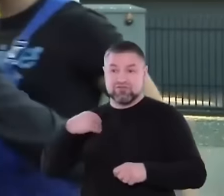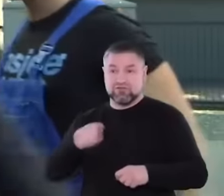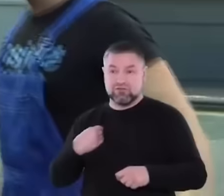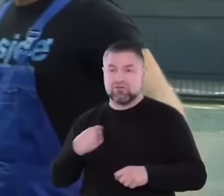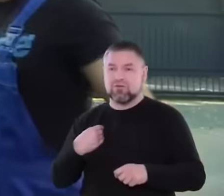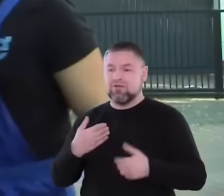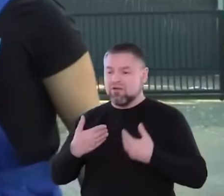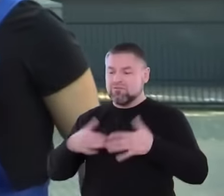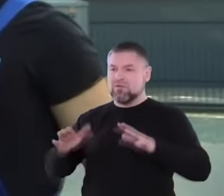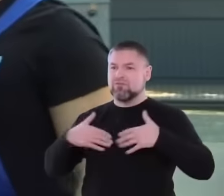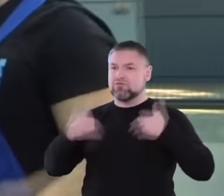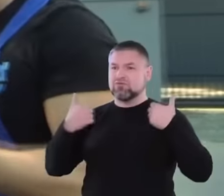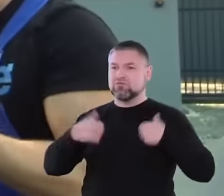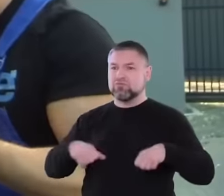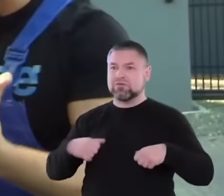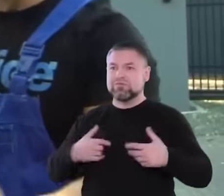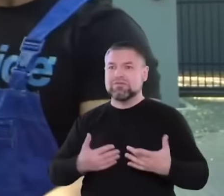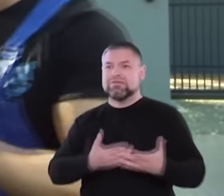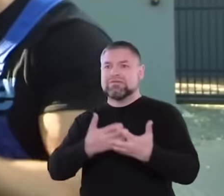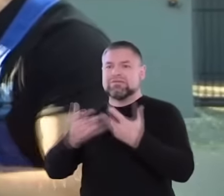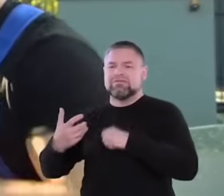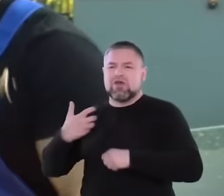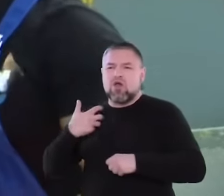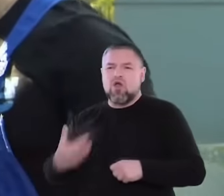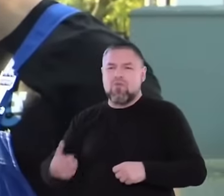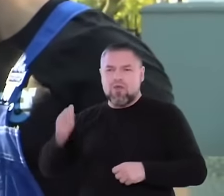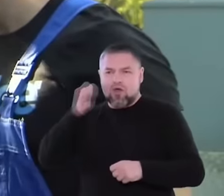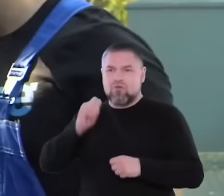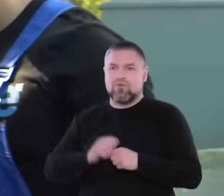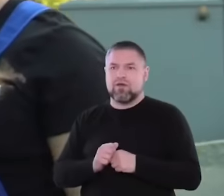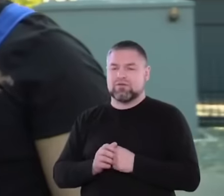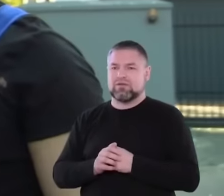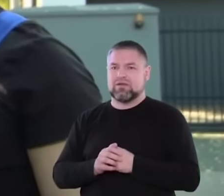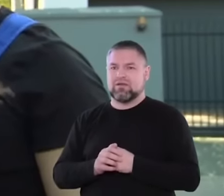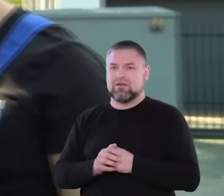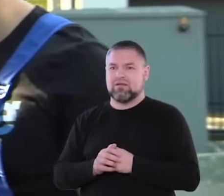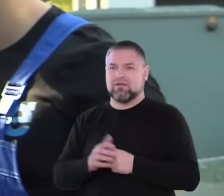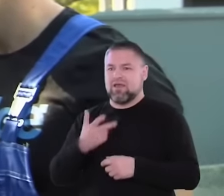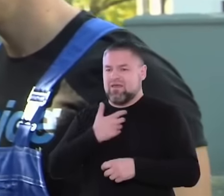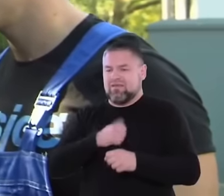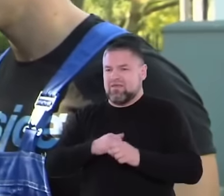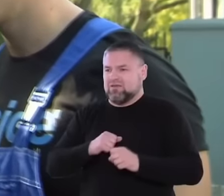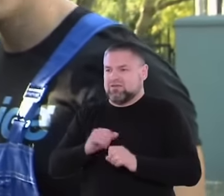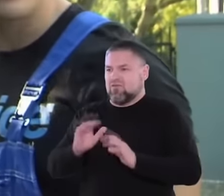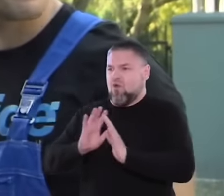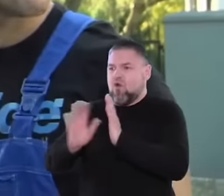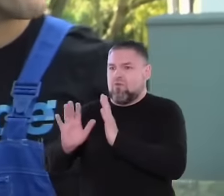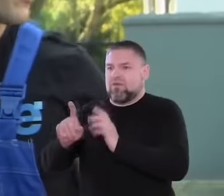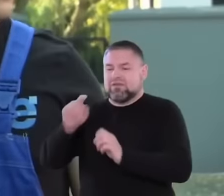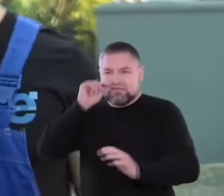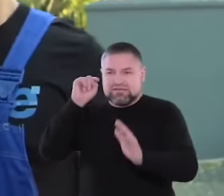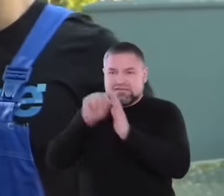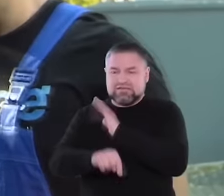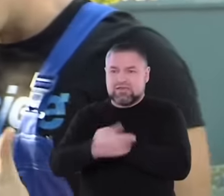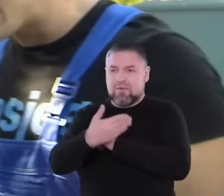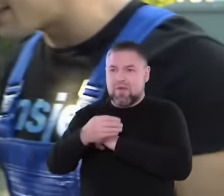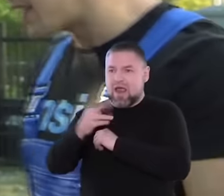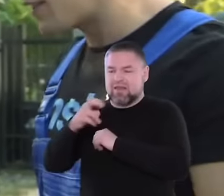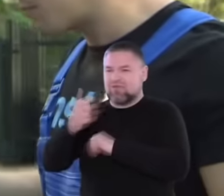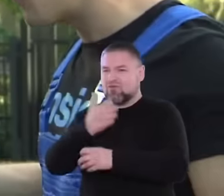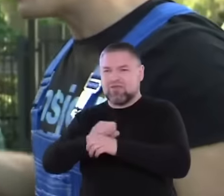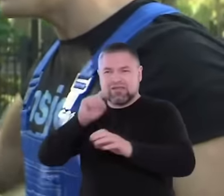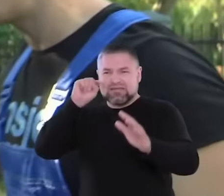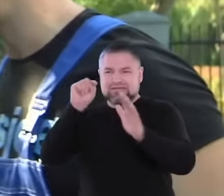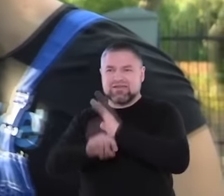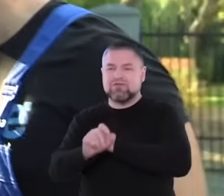Weź się odczep ode mnie, człowieku. Załatw mi na miarę na bogatą babę. Słuchaj, ja nie jestem żadnym sutenerem. A poza tym ty co, chcesz zdradzić tą swoją Martę? To nie jest